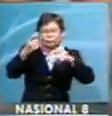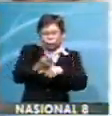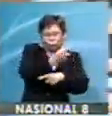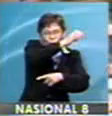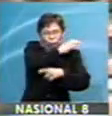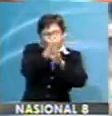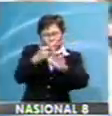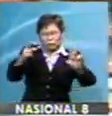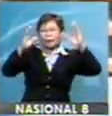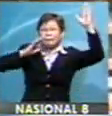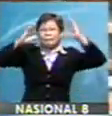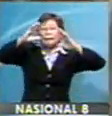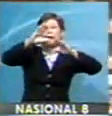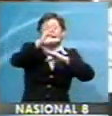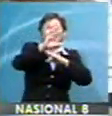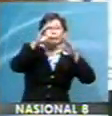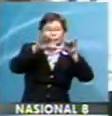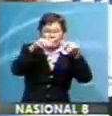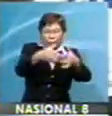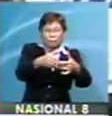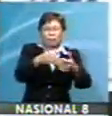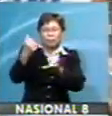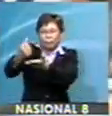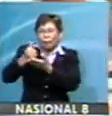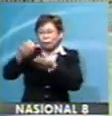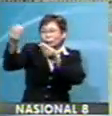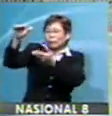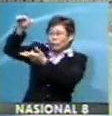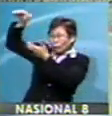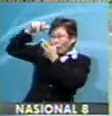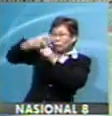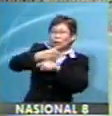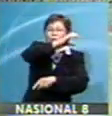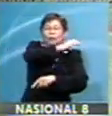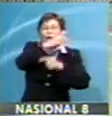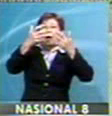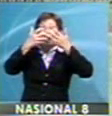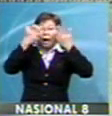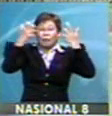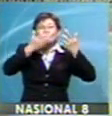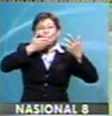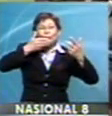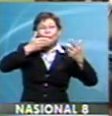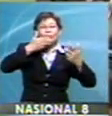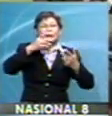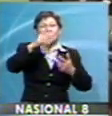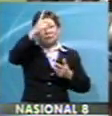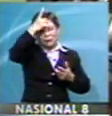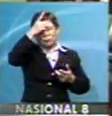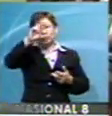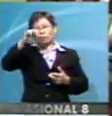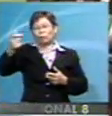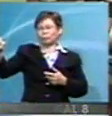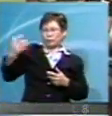pasukan tambah dolah beliau turut dibantu dengan maklumat yang diperolehi dari jurulatih harimau muda a Datuk Ong